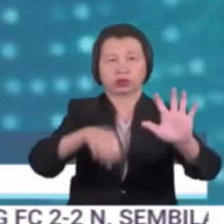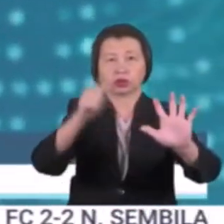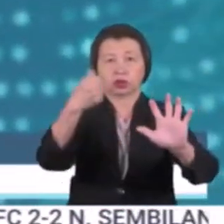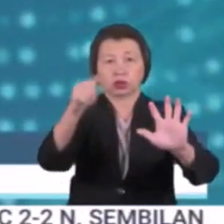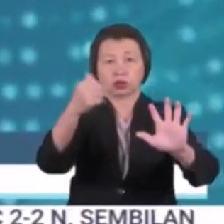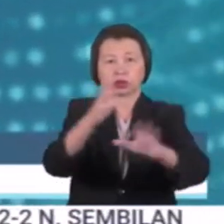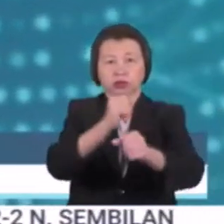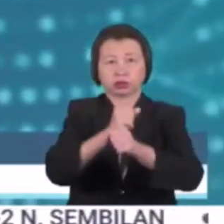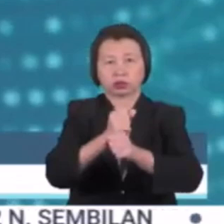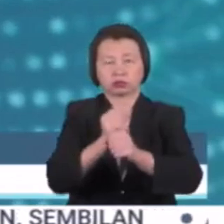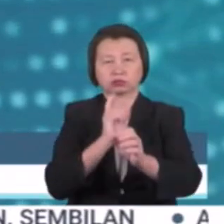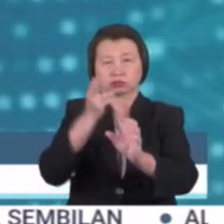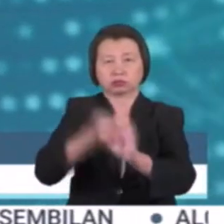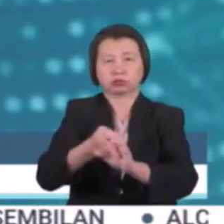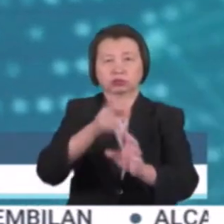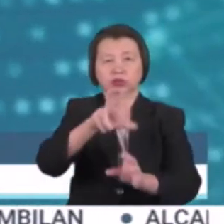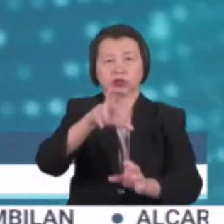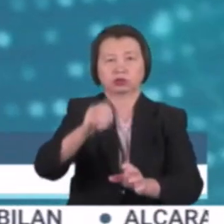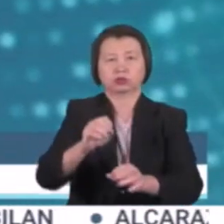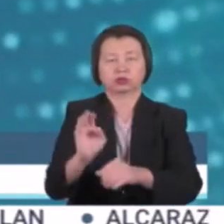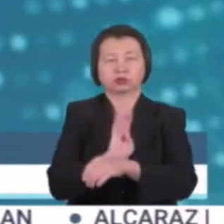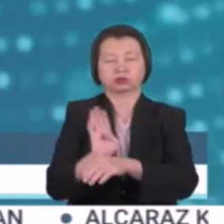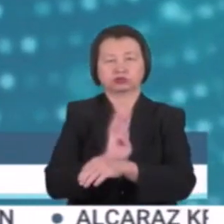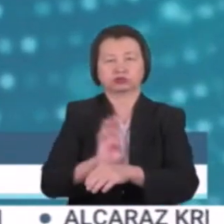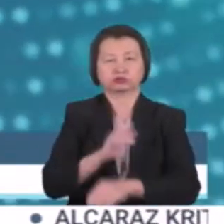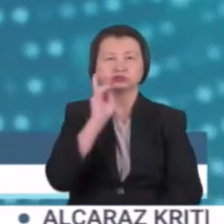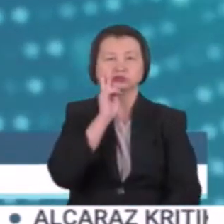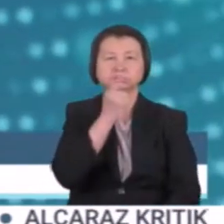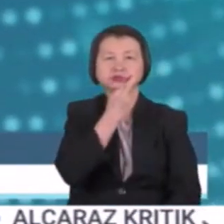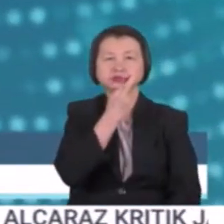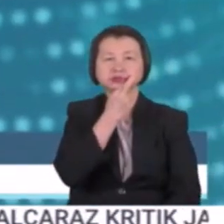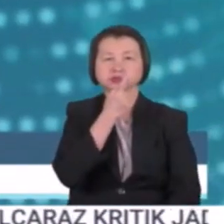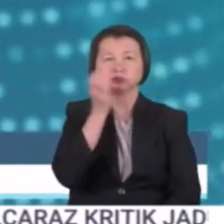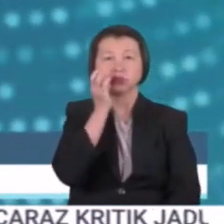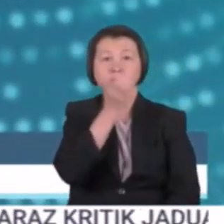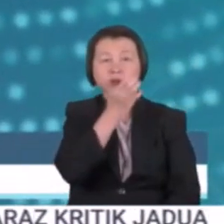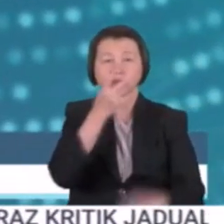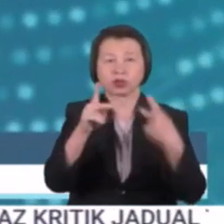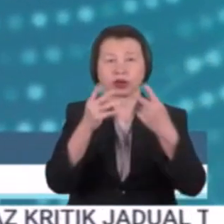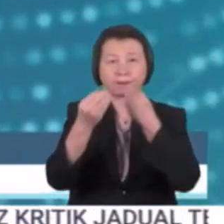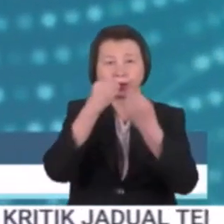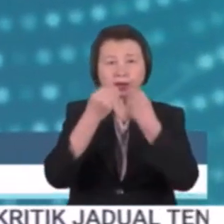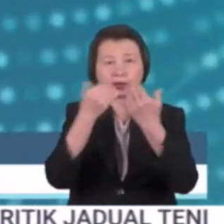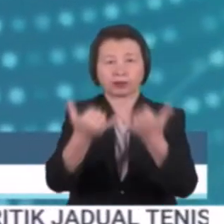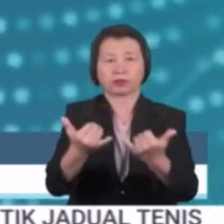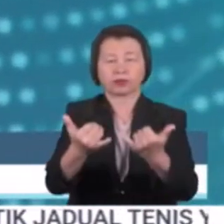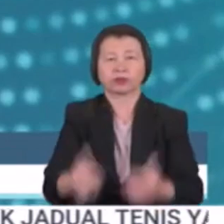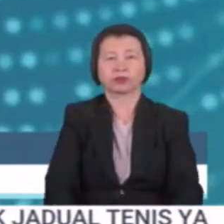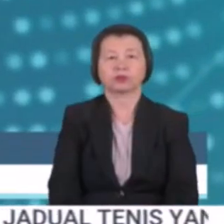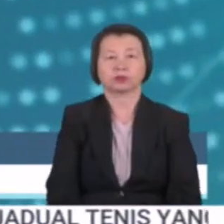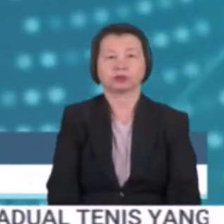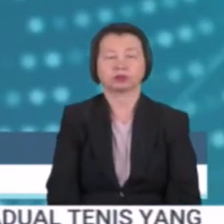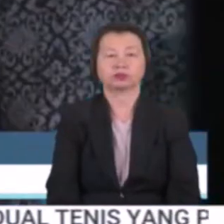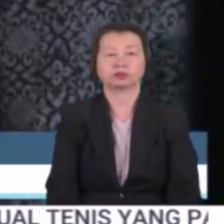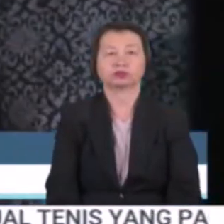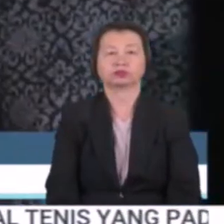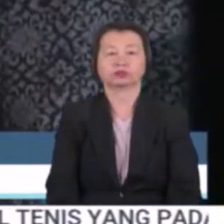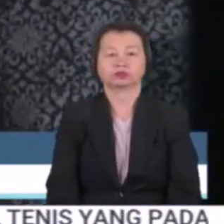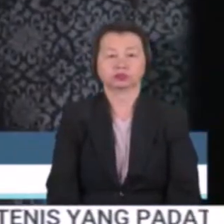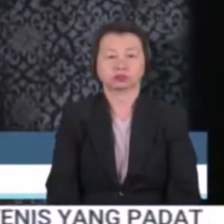depan mendapat penyertaan 30 pengusaha restoran, kafe dan kedai makan setakat ini.